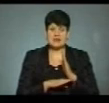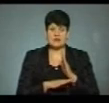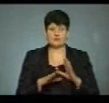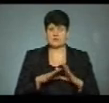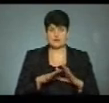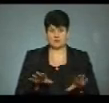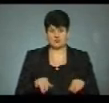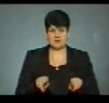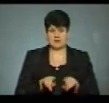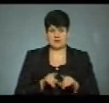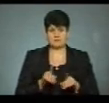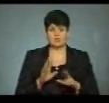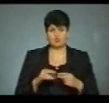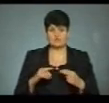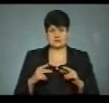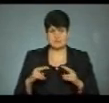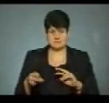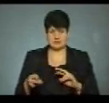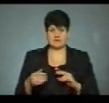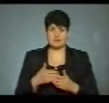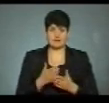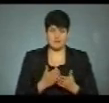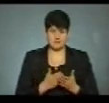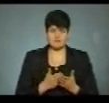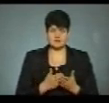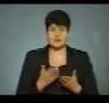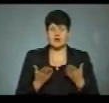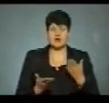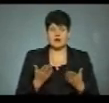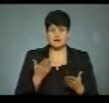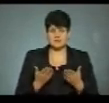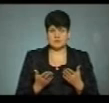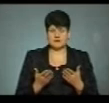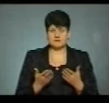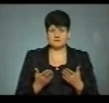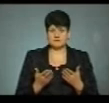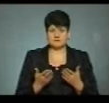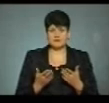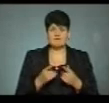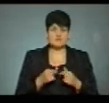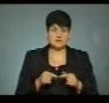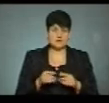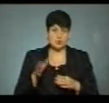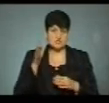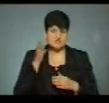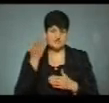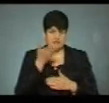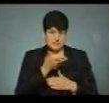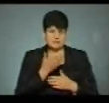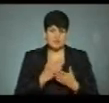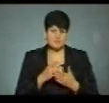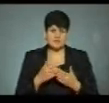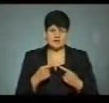буде там. Воно буде замінене на якісне, але ну от навіть відділ освіти, там є